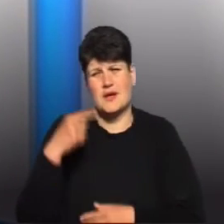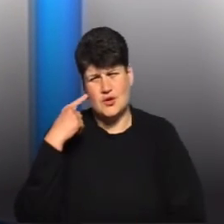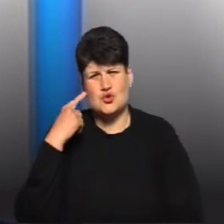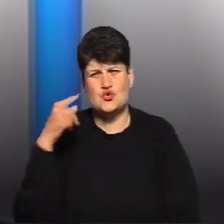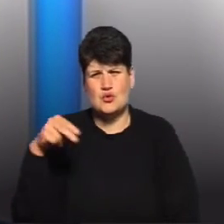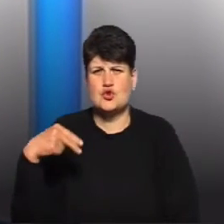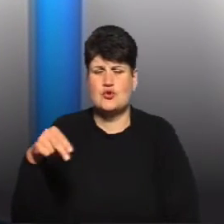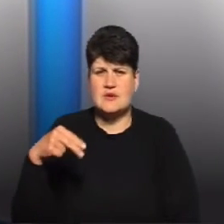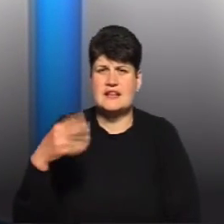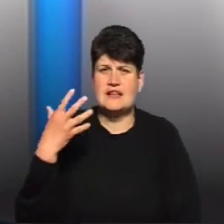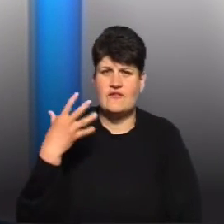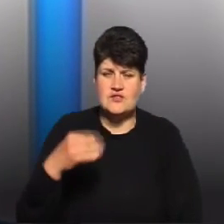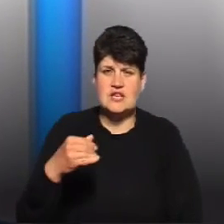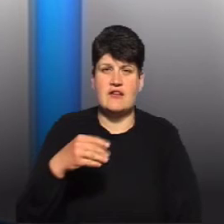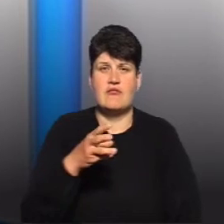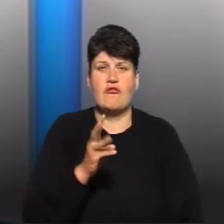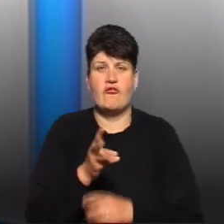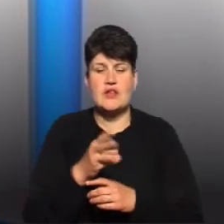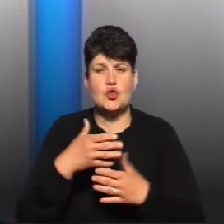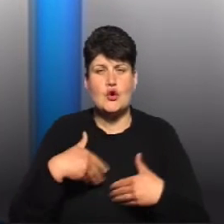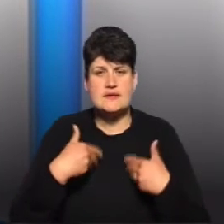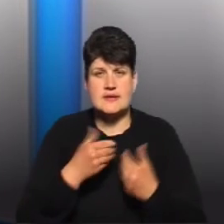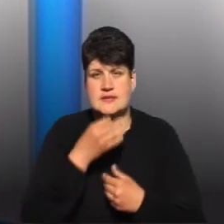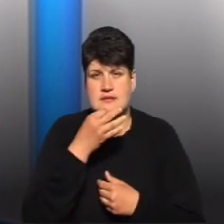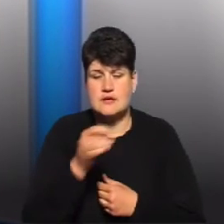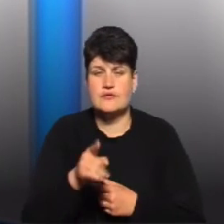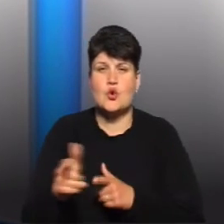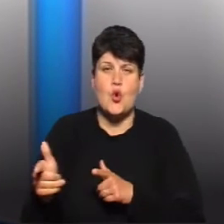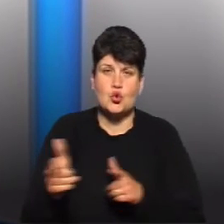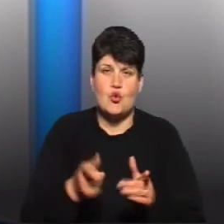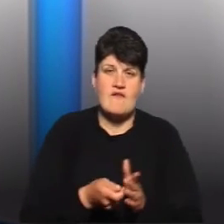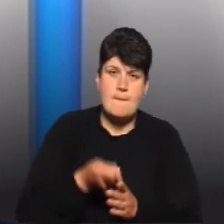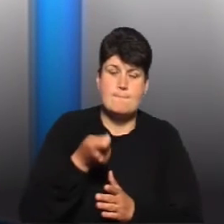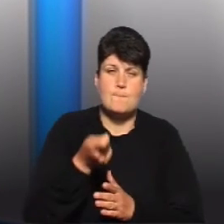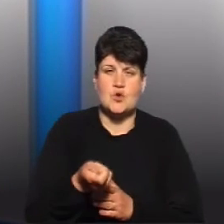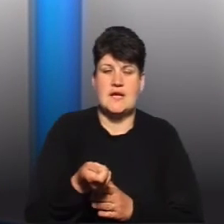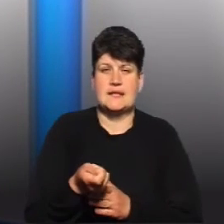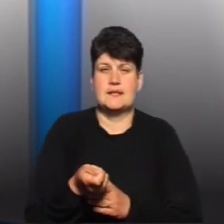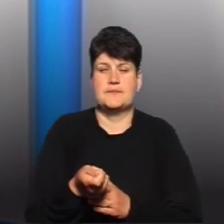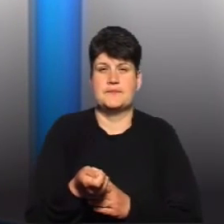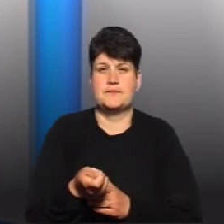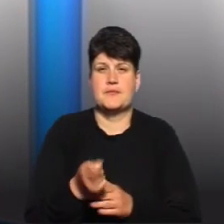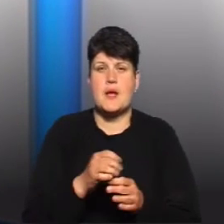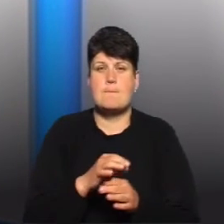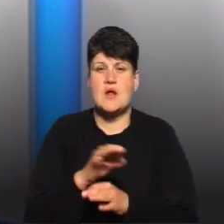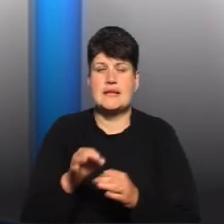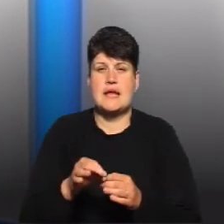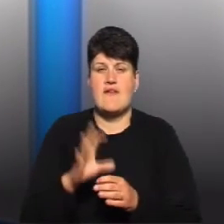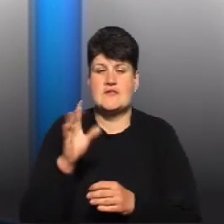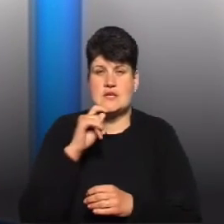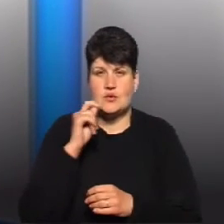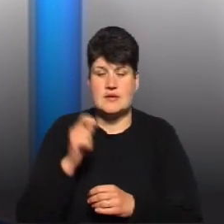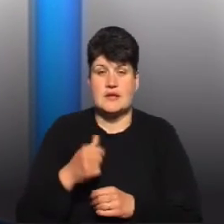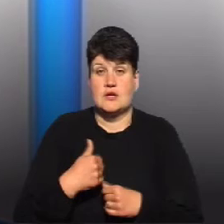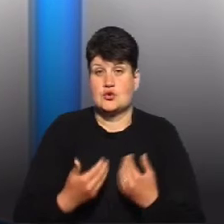своєму відеозверненні оголосив про те, що він готовий подати даний законопроект на всеукраїнський. Я можу процитувати. Якщо я не матиму